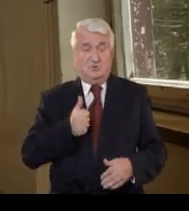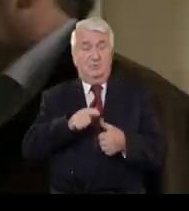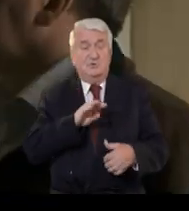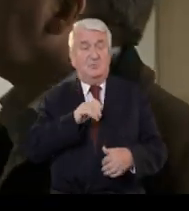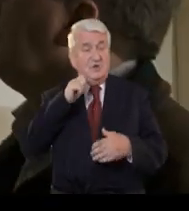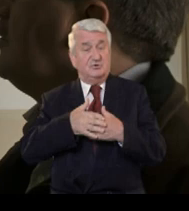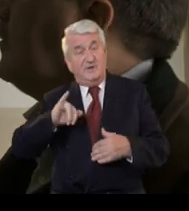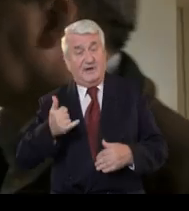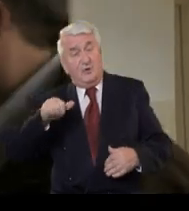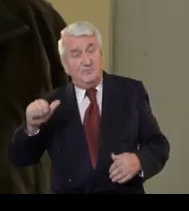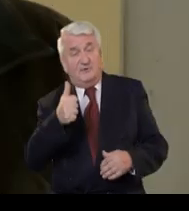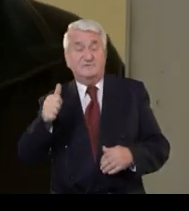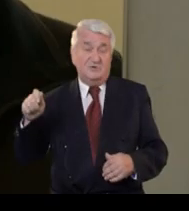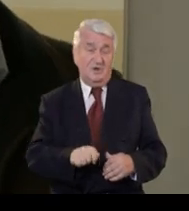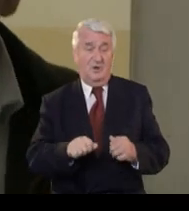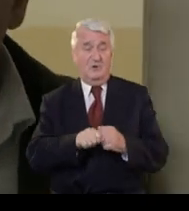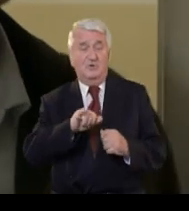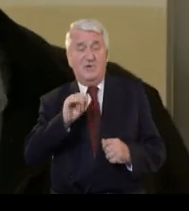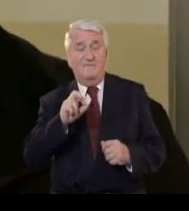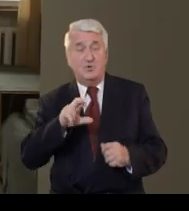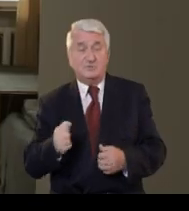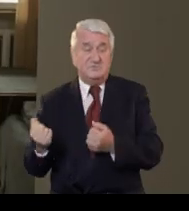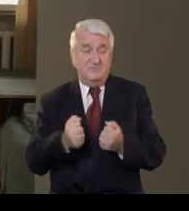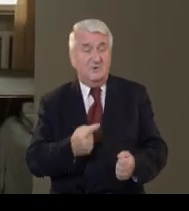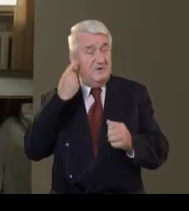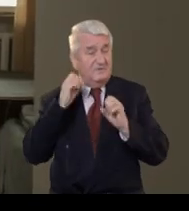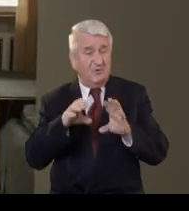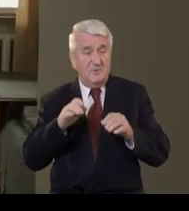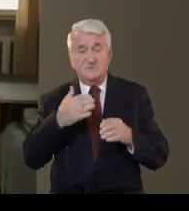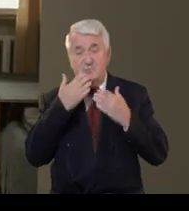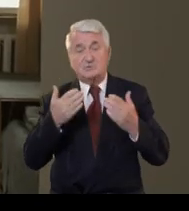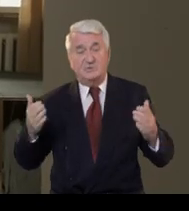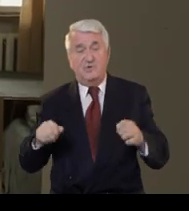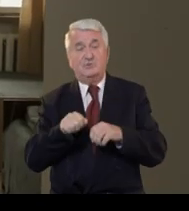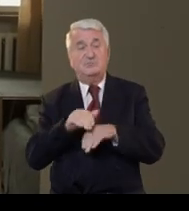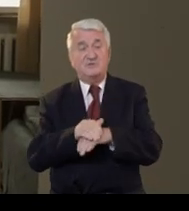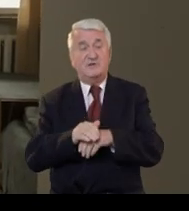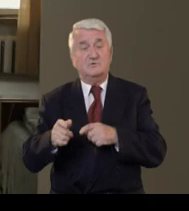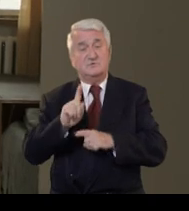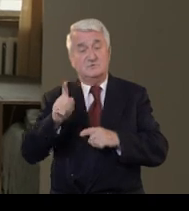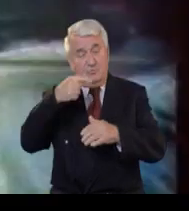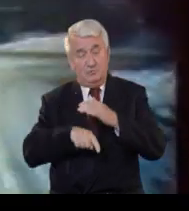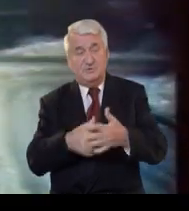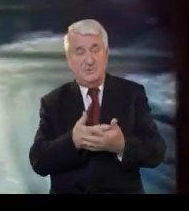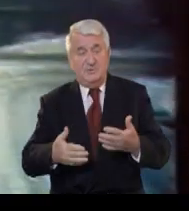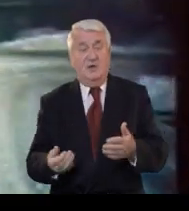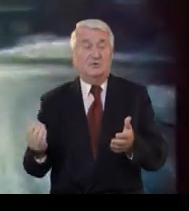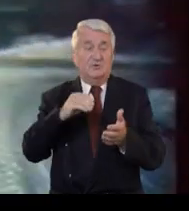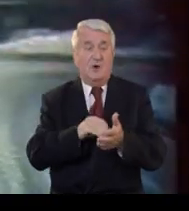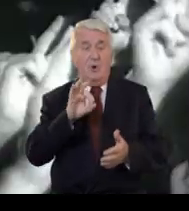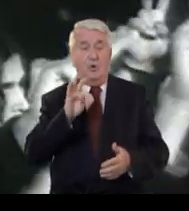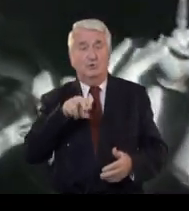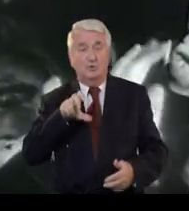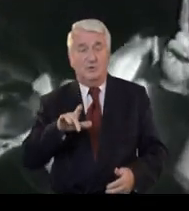Byłem wtedy bardzo dumny, że moja żona jako pierwsza dojechała do Jaworza. Przywiozła informacje, pozdrowienia od przyjaciół z podziemia,